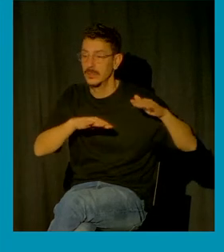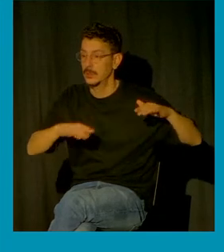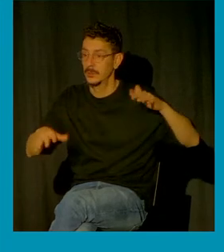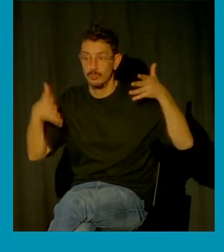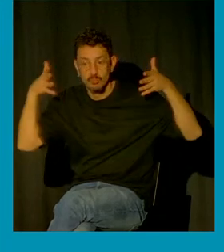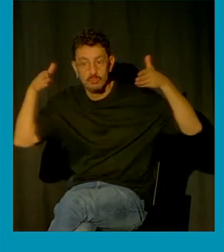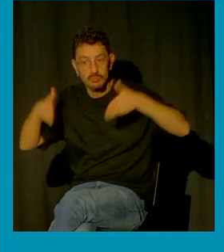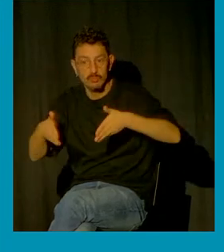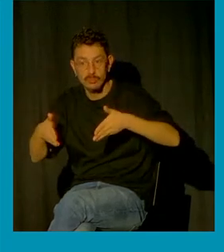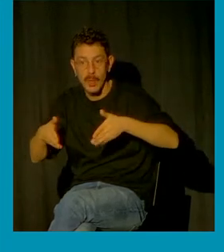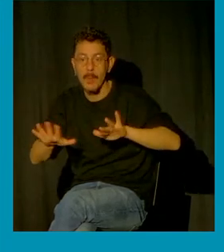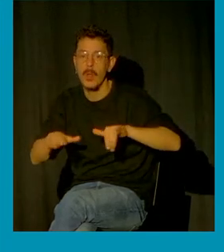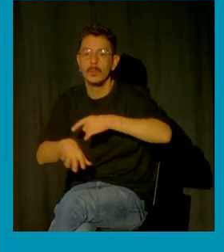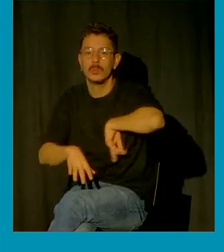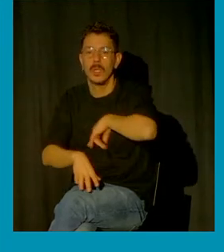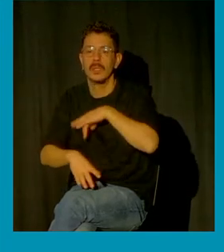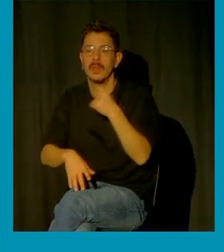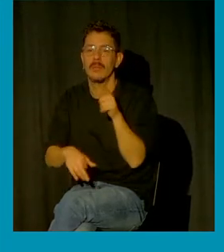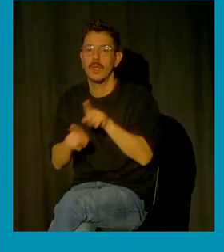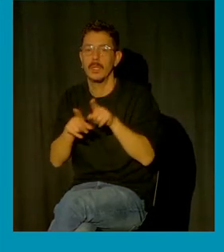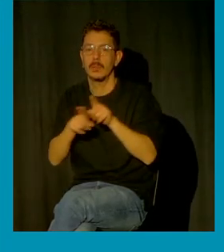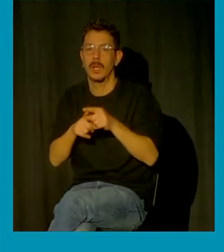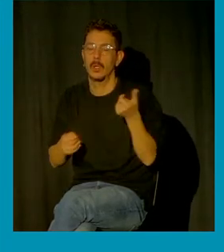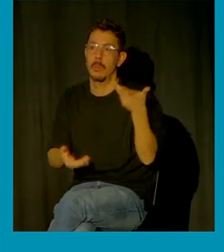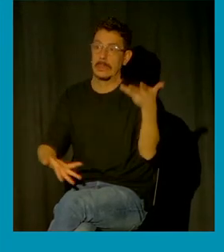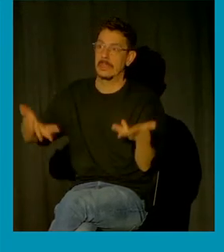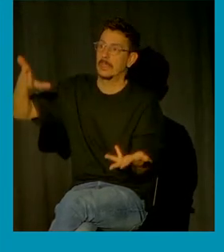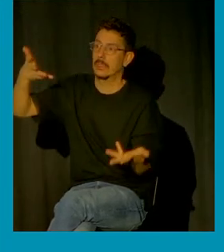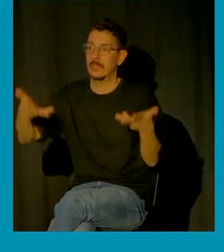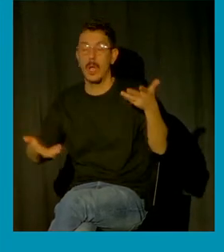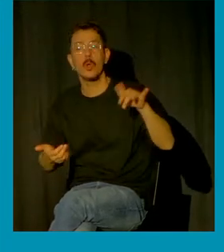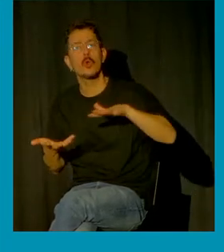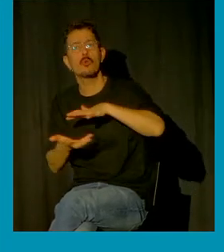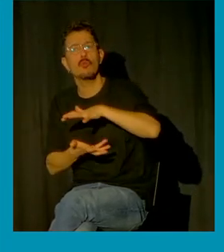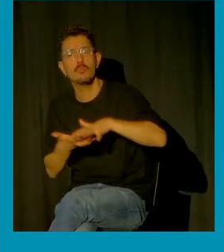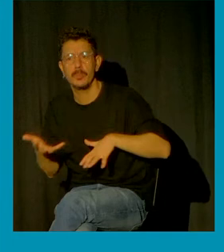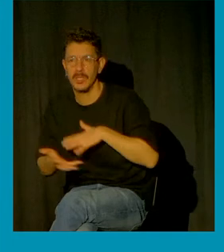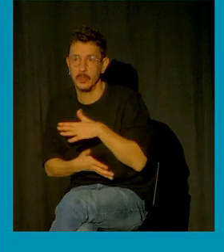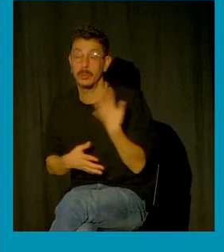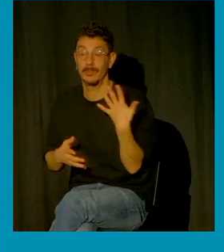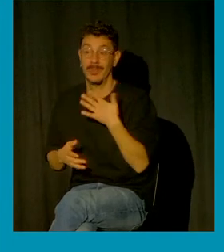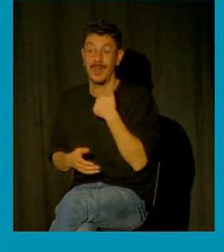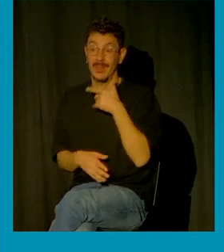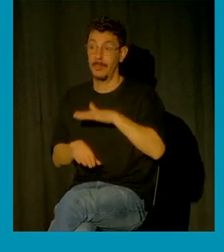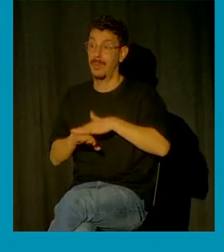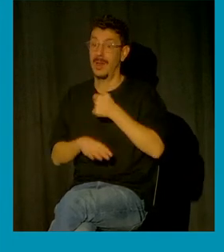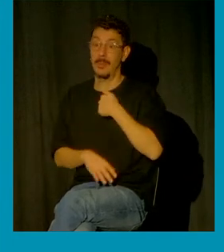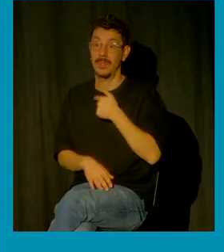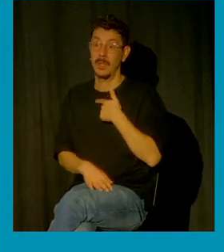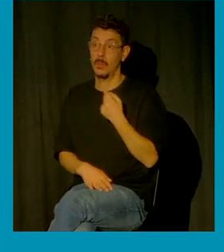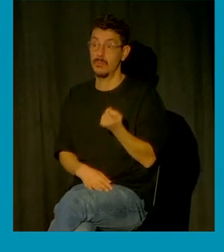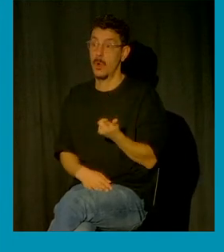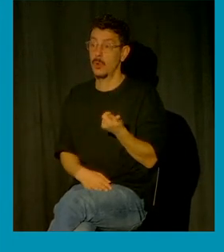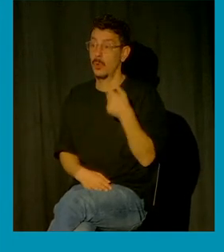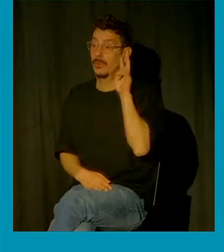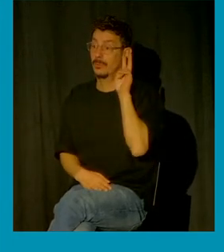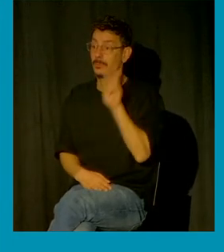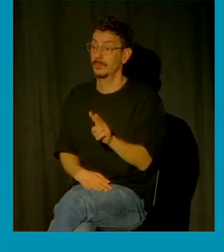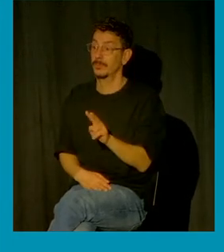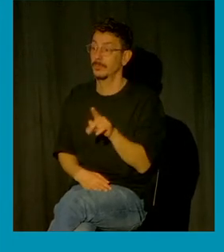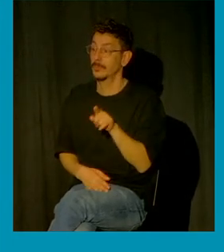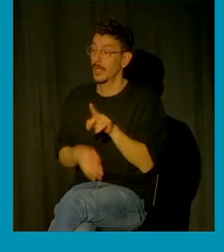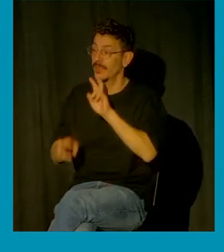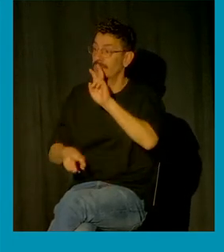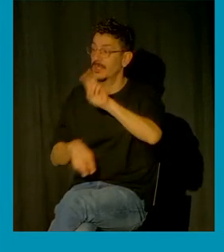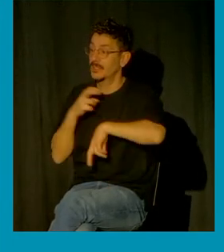vegades hem de mantenir uns equilibris molt complexos en el sentit que per mi no té cap mena de sentit o no genera cap mena de